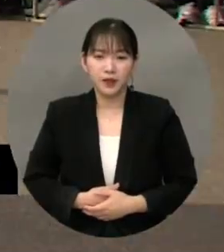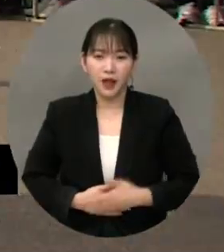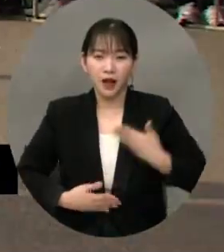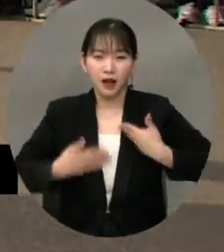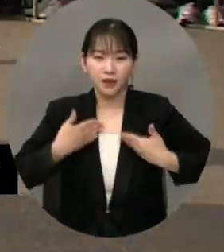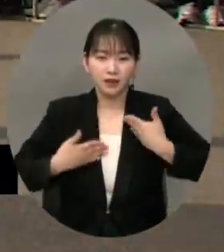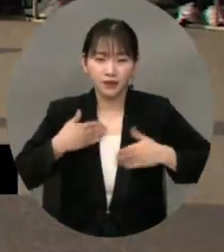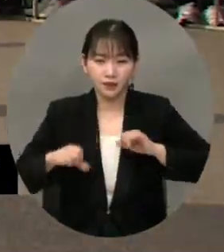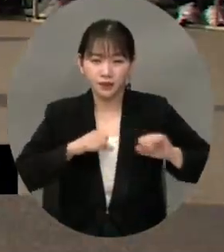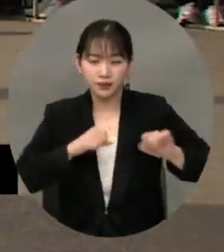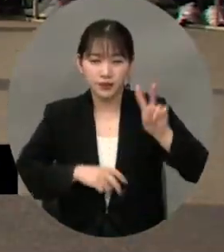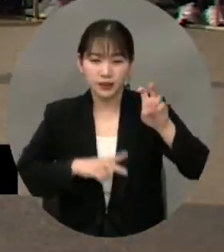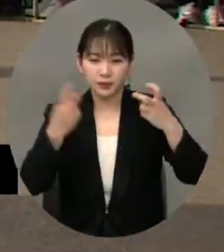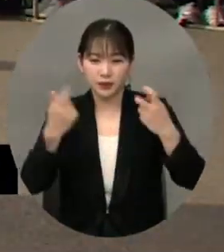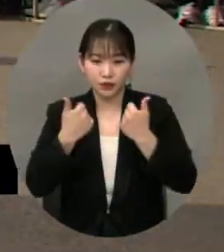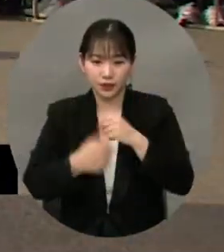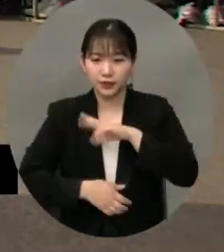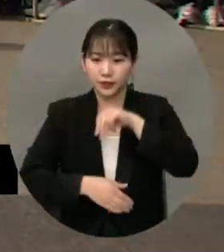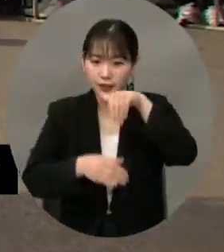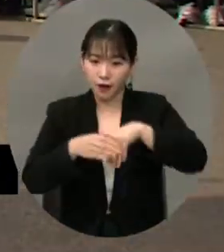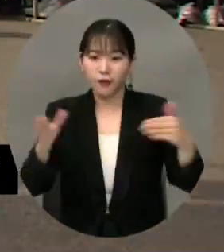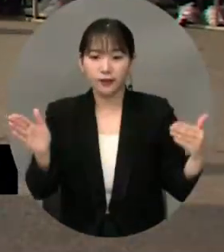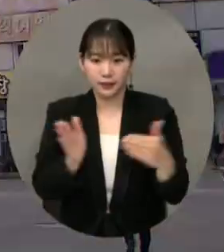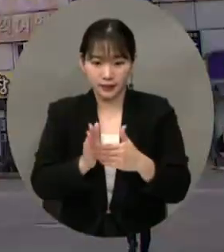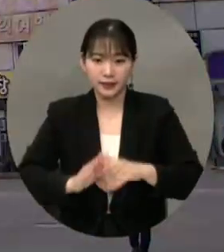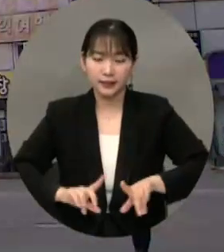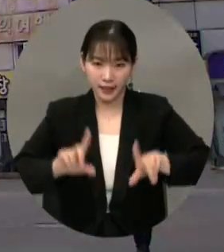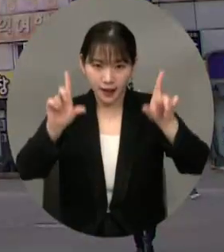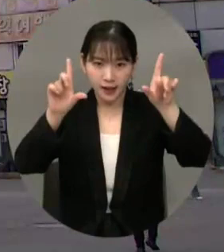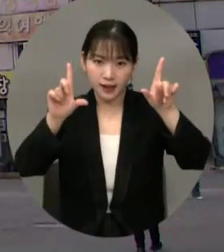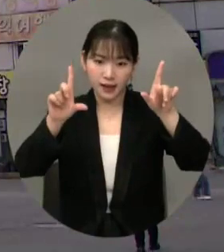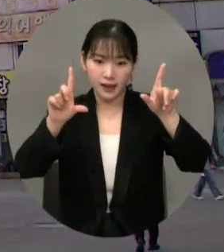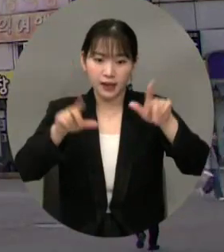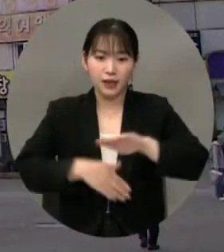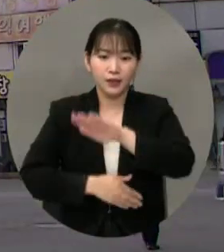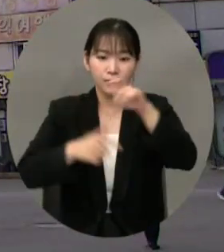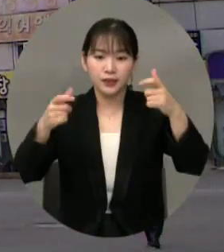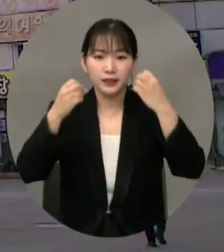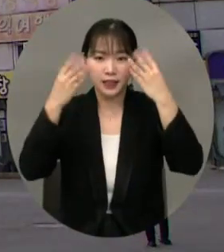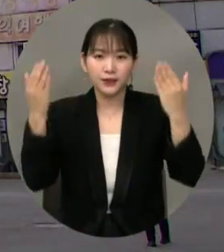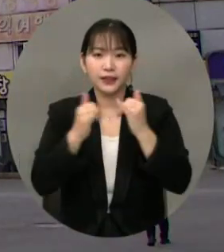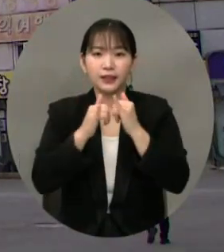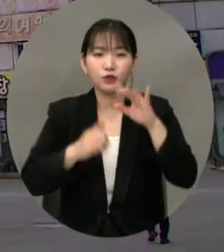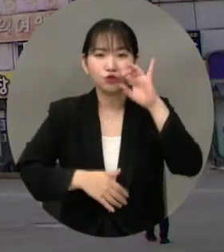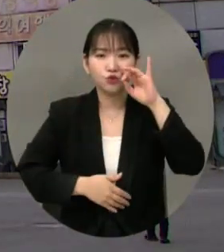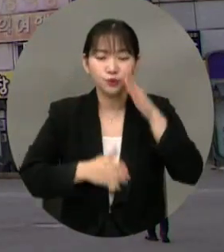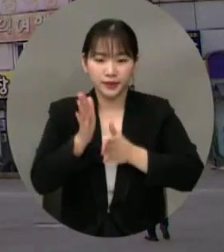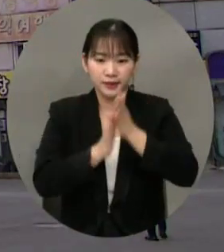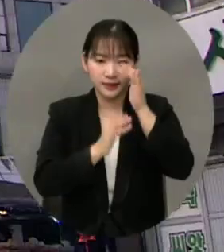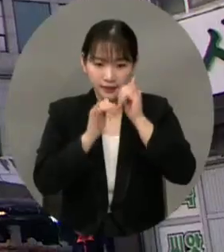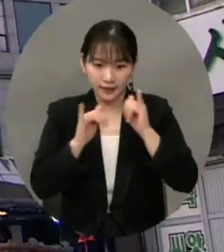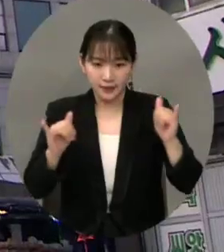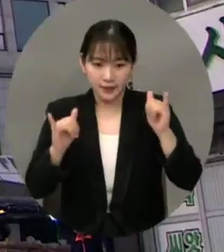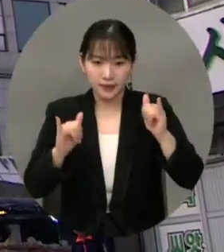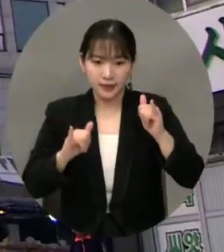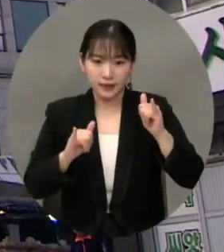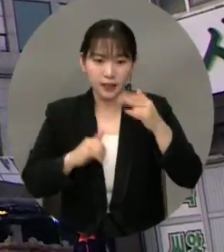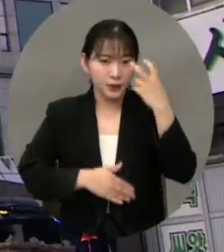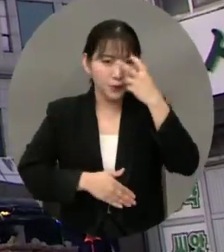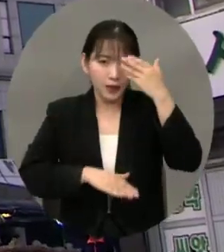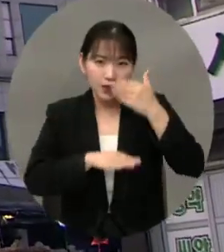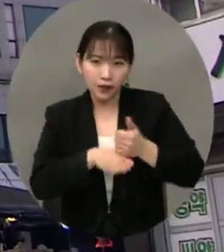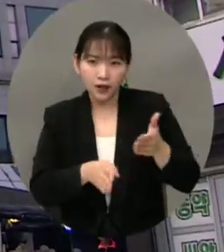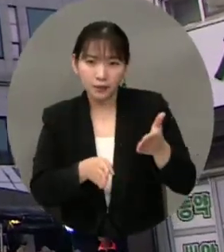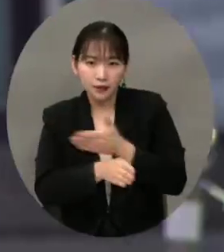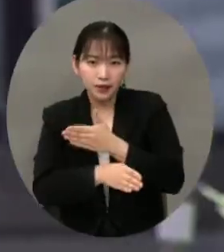숨가쁘게 달려온 제22대 국회의원 선거가 마무리된 날, 우리 지역의 새로운 일꾼이 궁금한 시민들은 출구조사